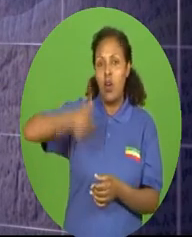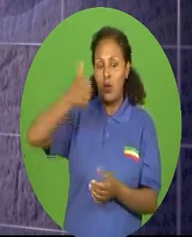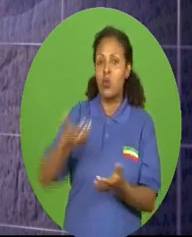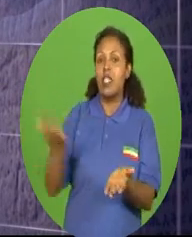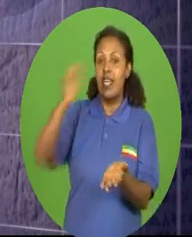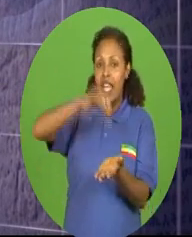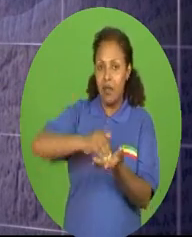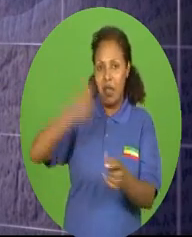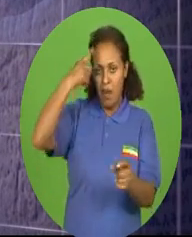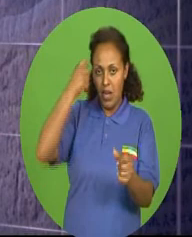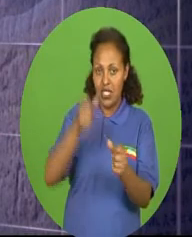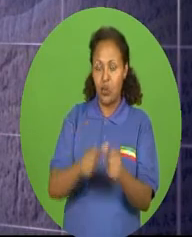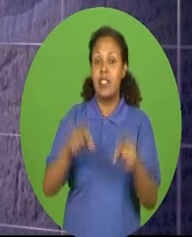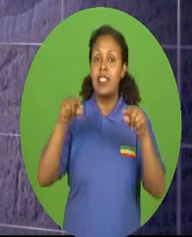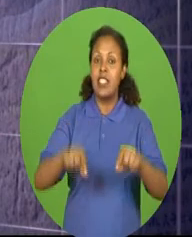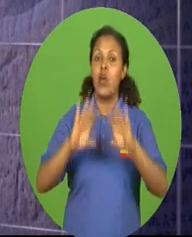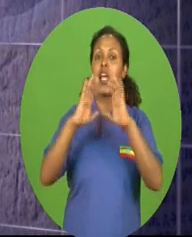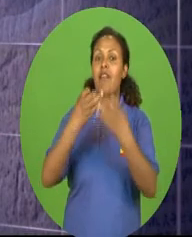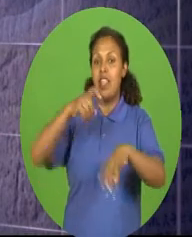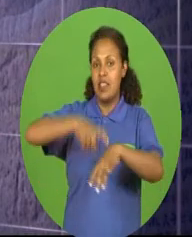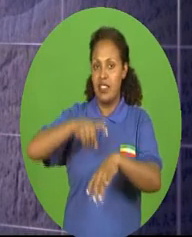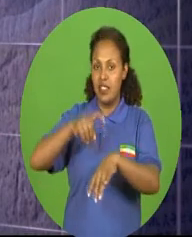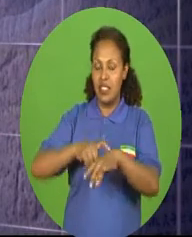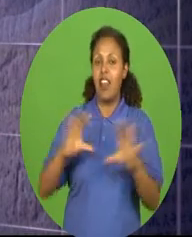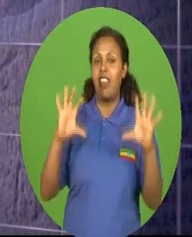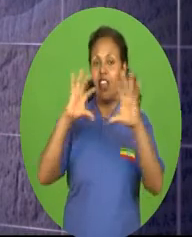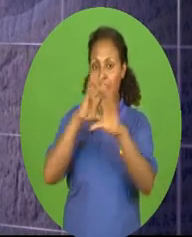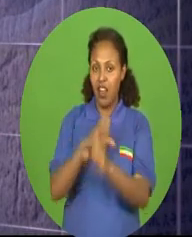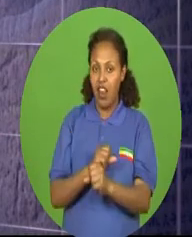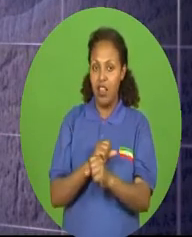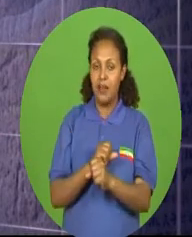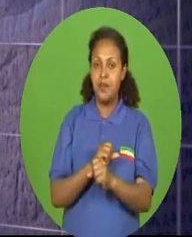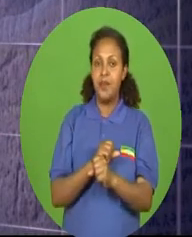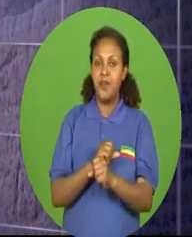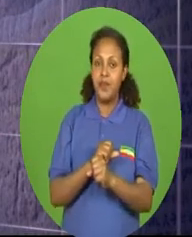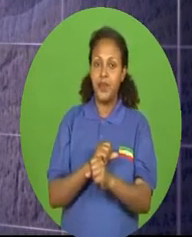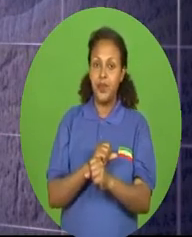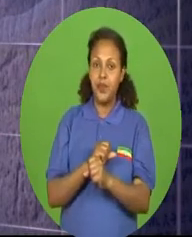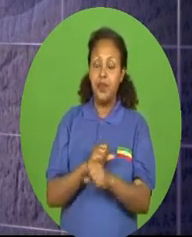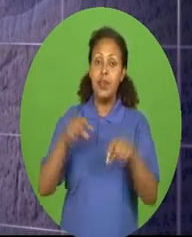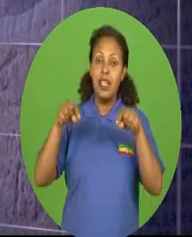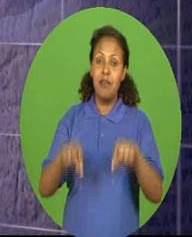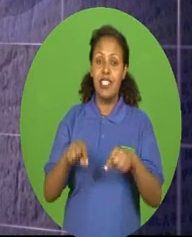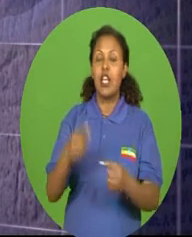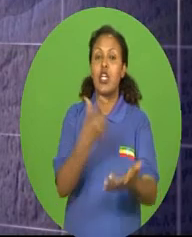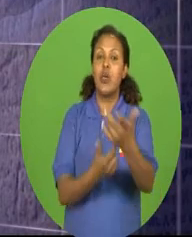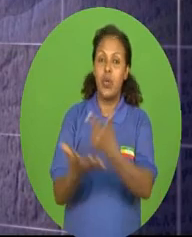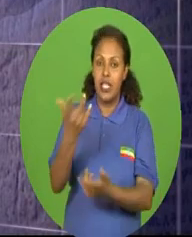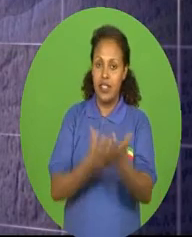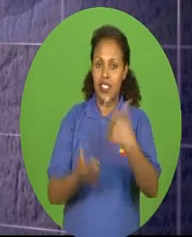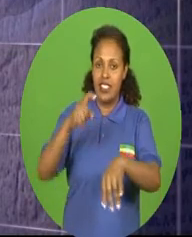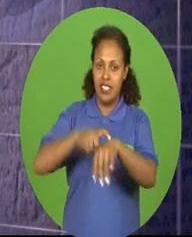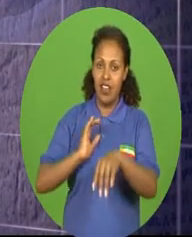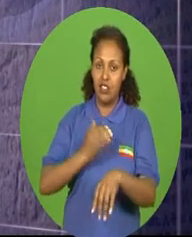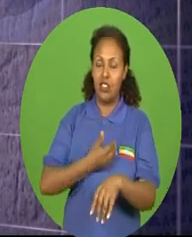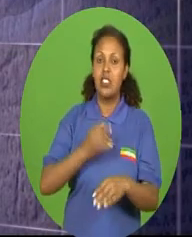ጉዳዮች ውስጥ ዋና ዋናዎቹን ደግሜ በማስታወስ የዛሬውን ክፍለ ጊዜ እናጠናቅቃለን። በዛሬ